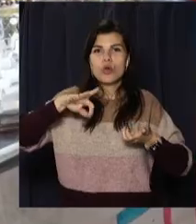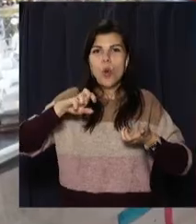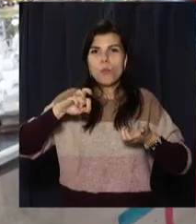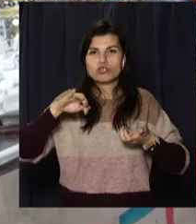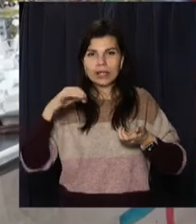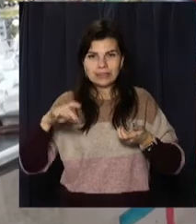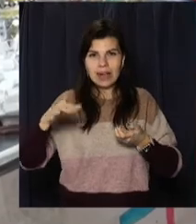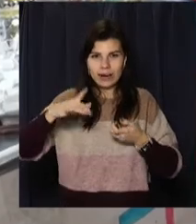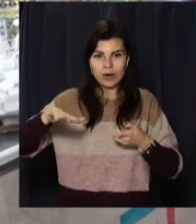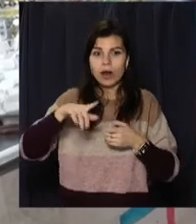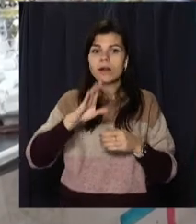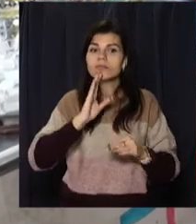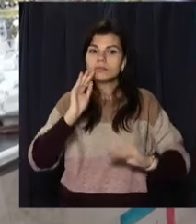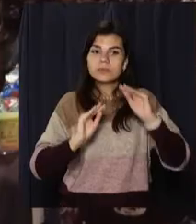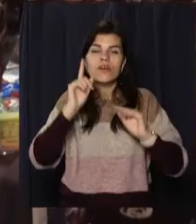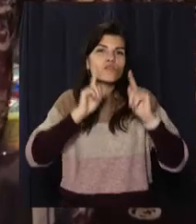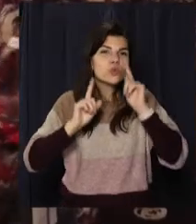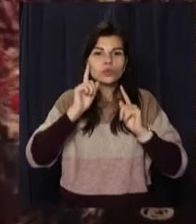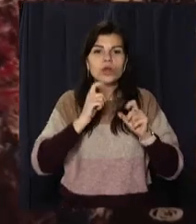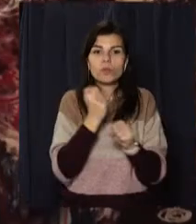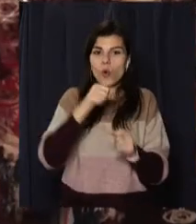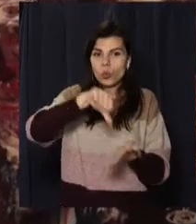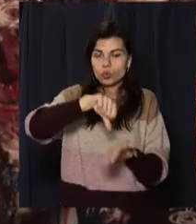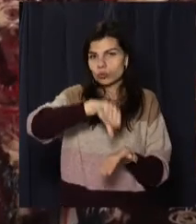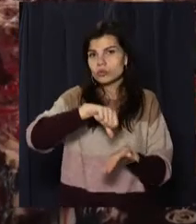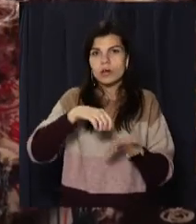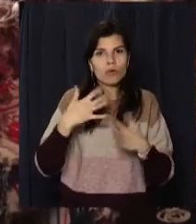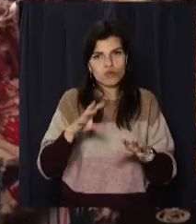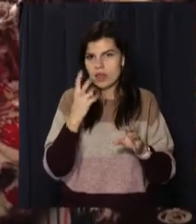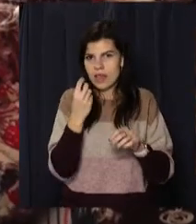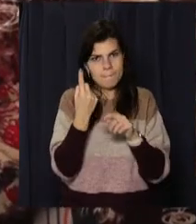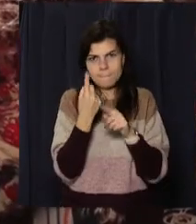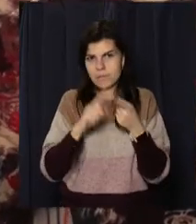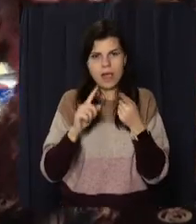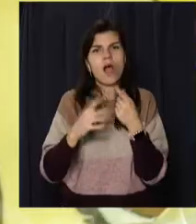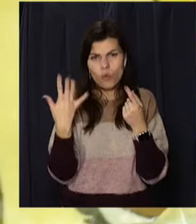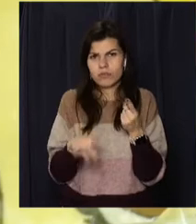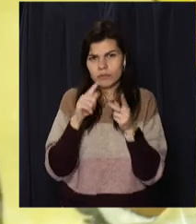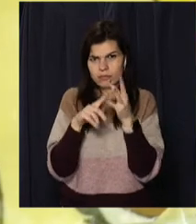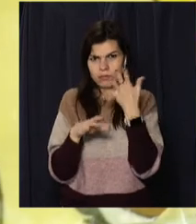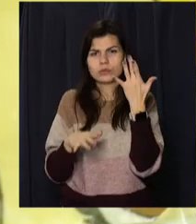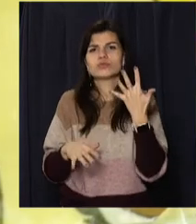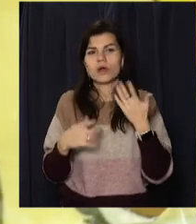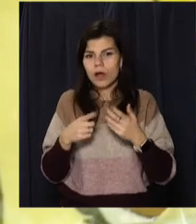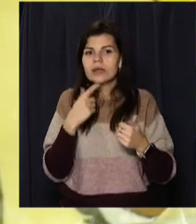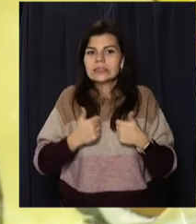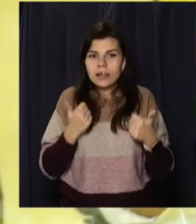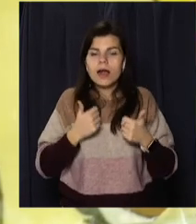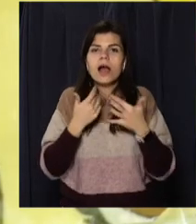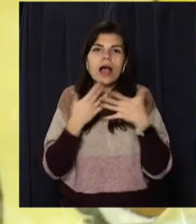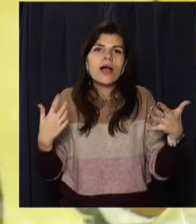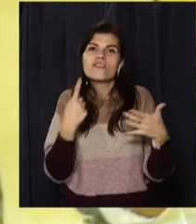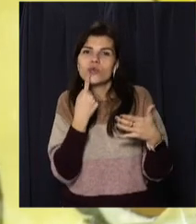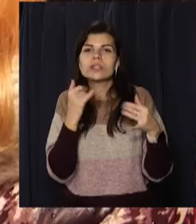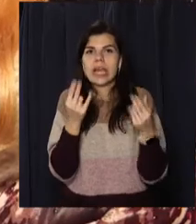Махедова, яка виготовляє подарунки із смаколиків, бере участь у ярмарку не вперше. Каже, намагається робити оригінальні роботи на будь-який смак